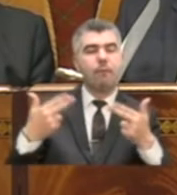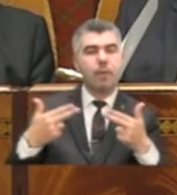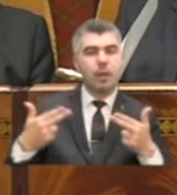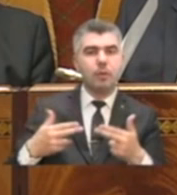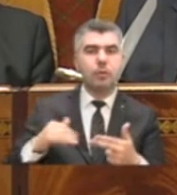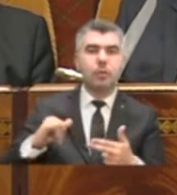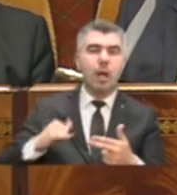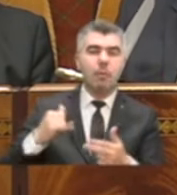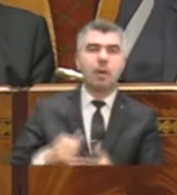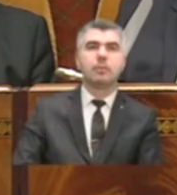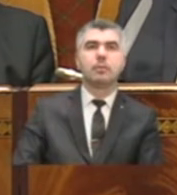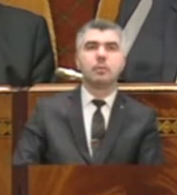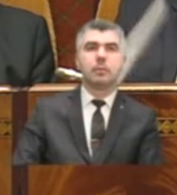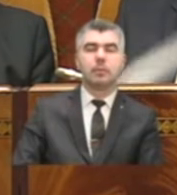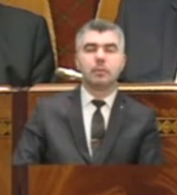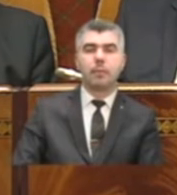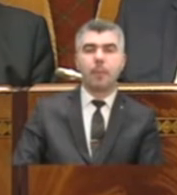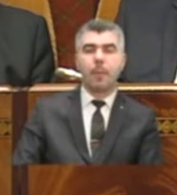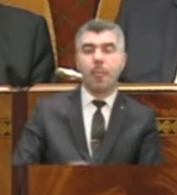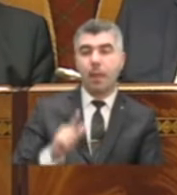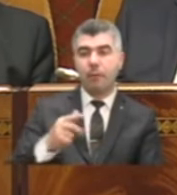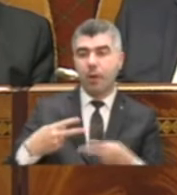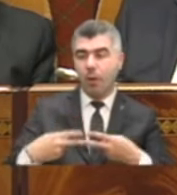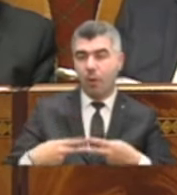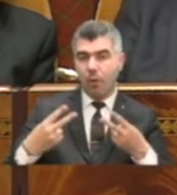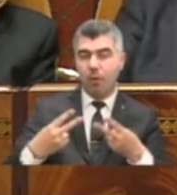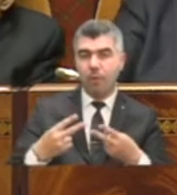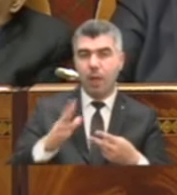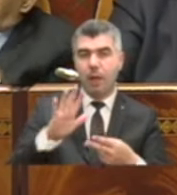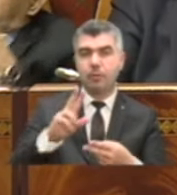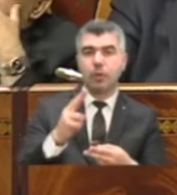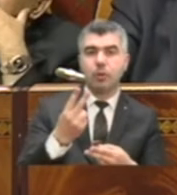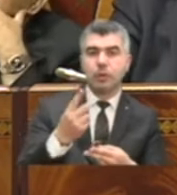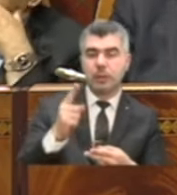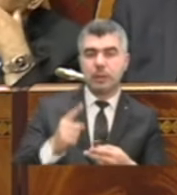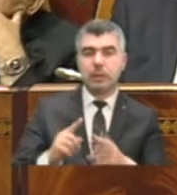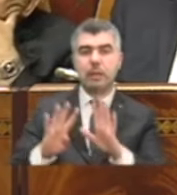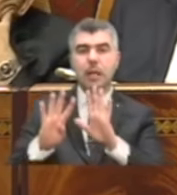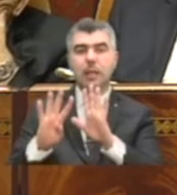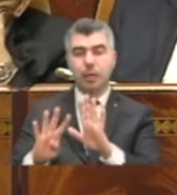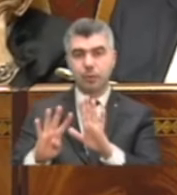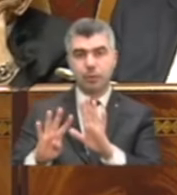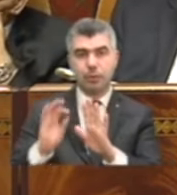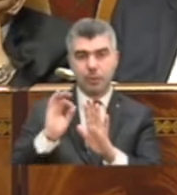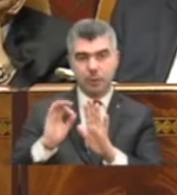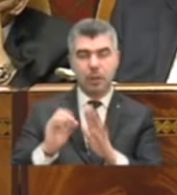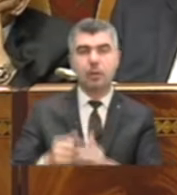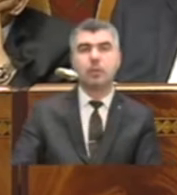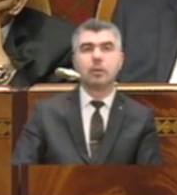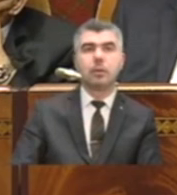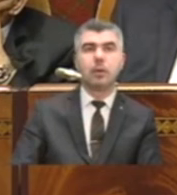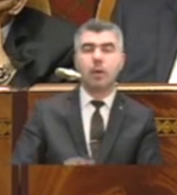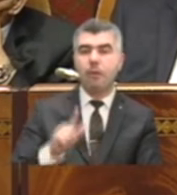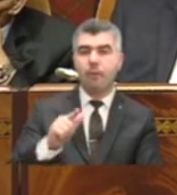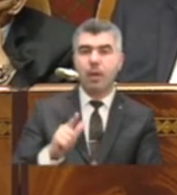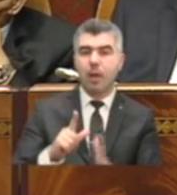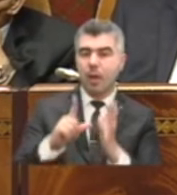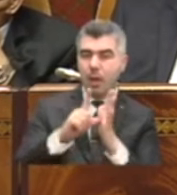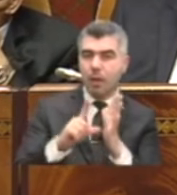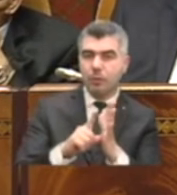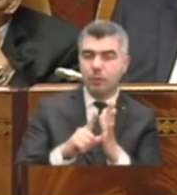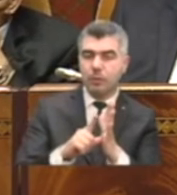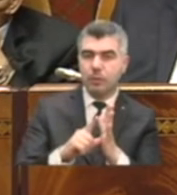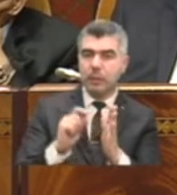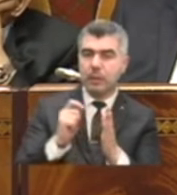الشباب، وذلك من خلال إصدار القانون رقم 2519 المتعلق بالمكتب المغربي لحقوق المؤلف والحقوق المجاورة